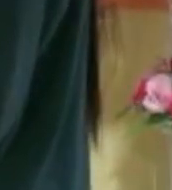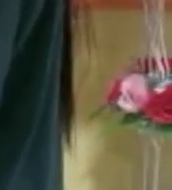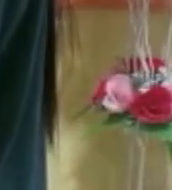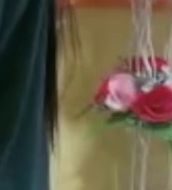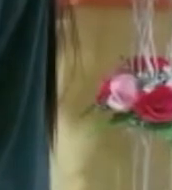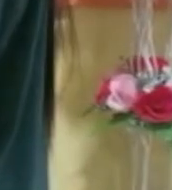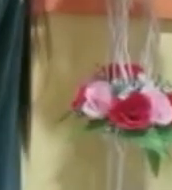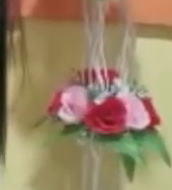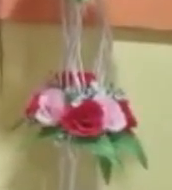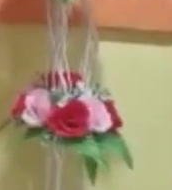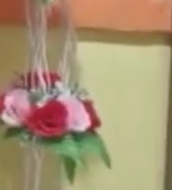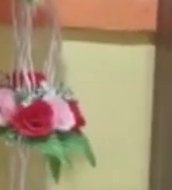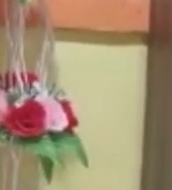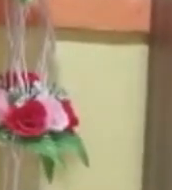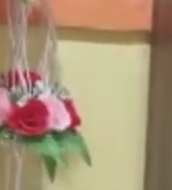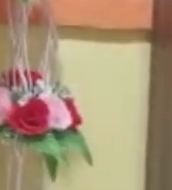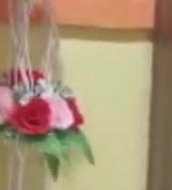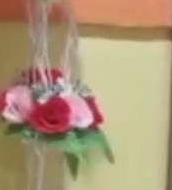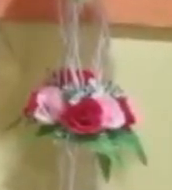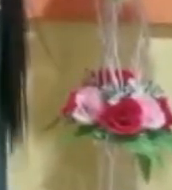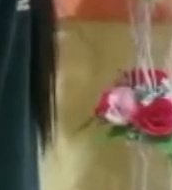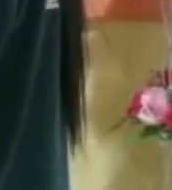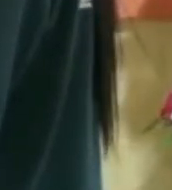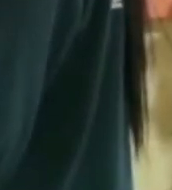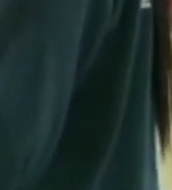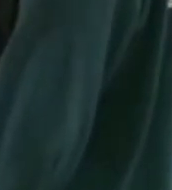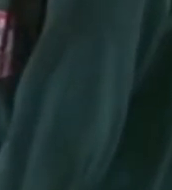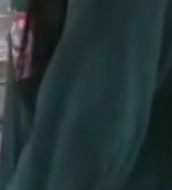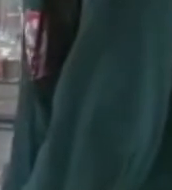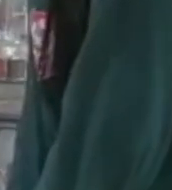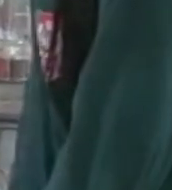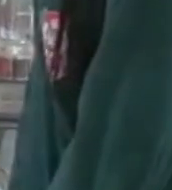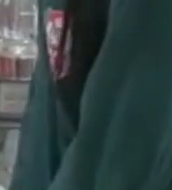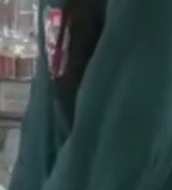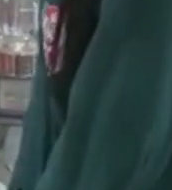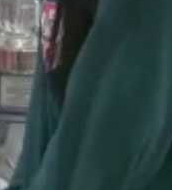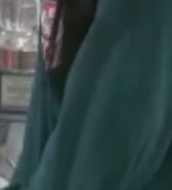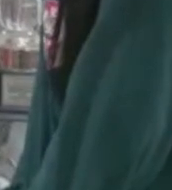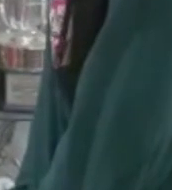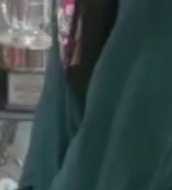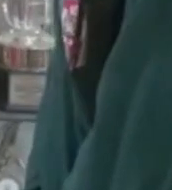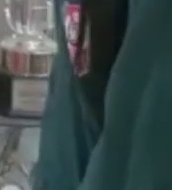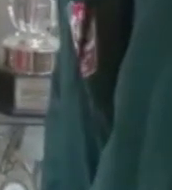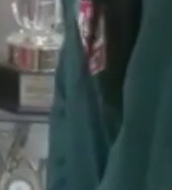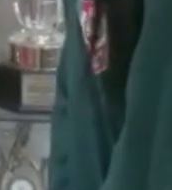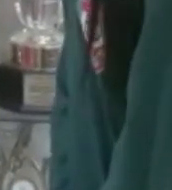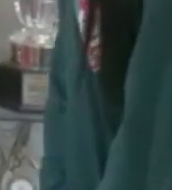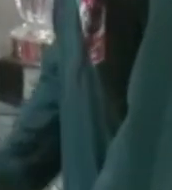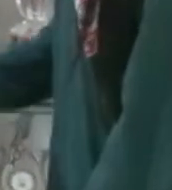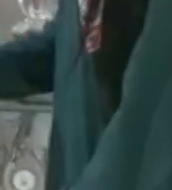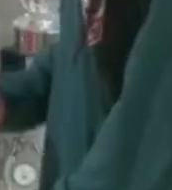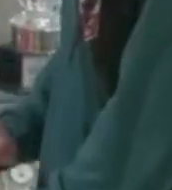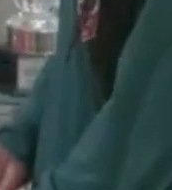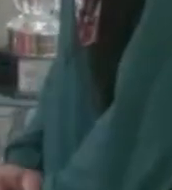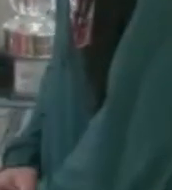saya sudah mendapat banyak maklumat dengan melayani Intinya saya berpendapat kita perlu bincang contoh gaya hidup sehat